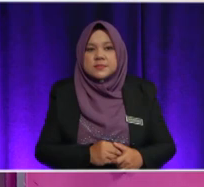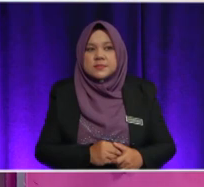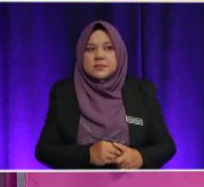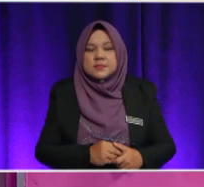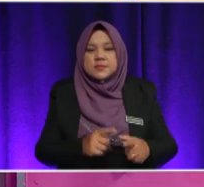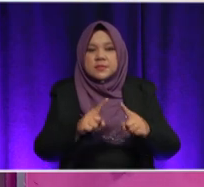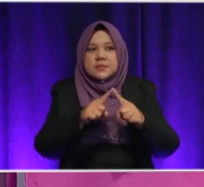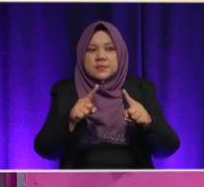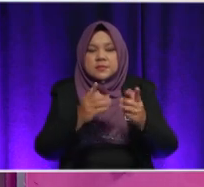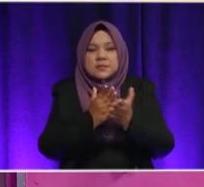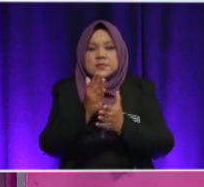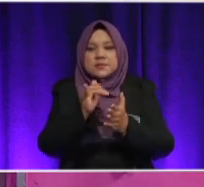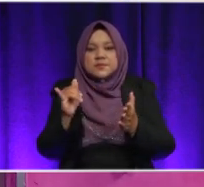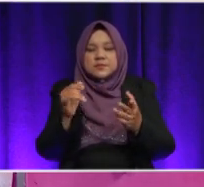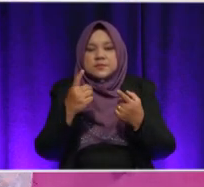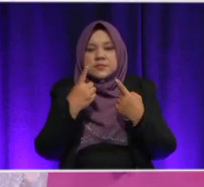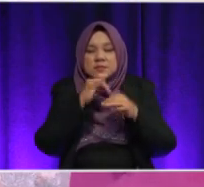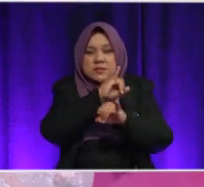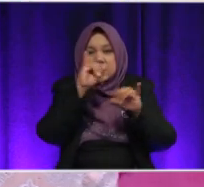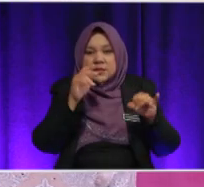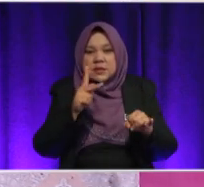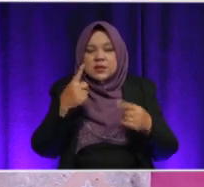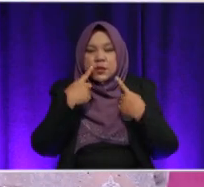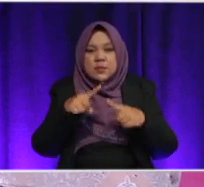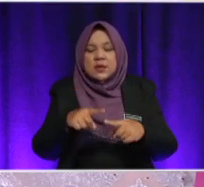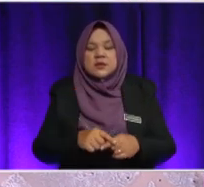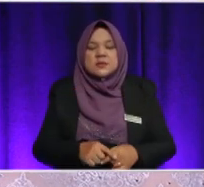yang seterusnya Jelaskan jawaban anda